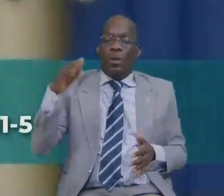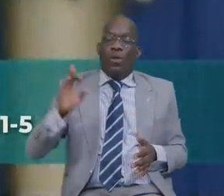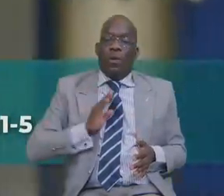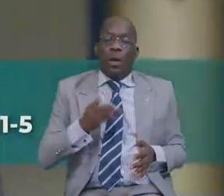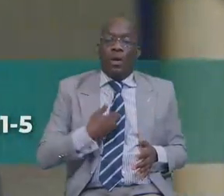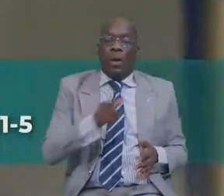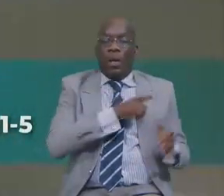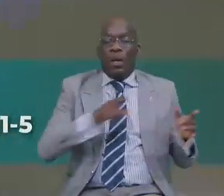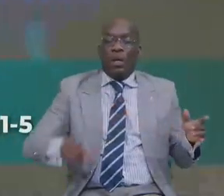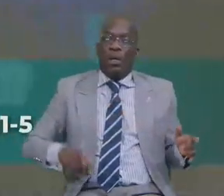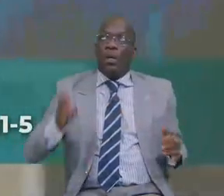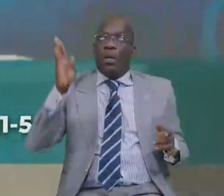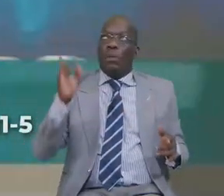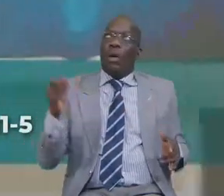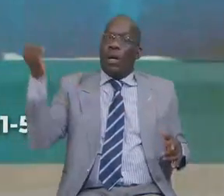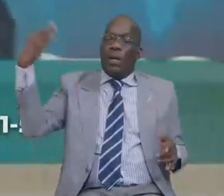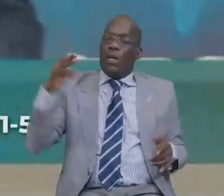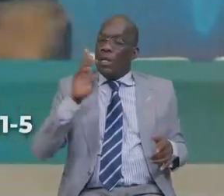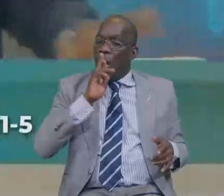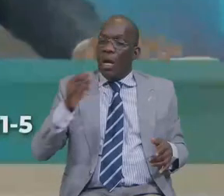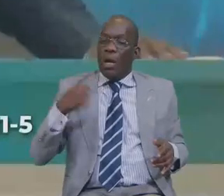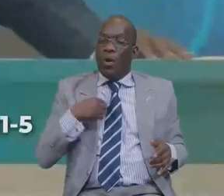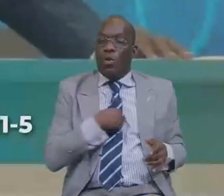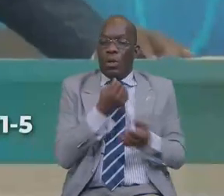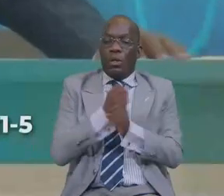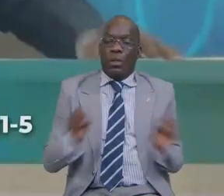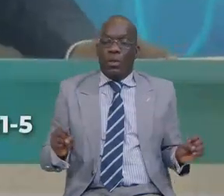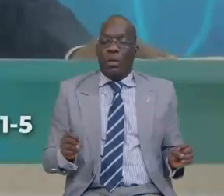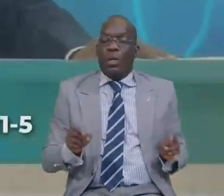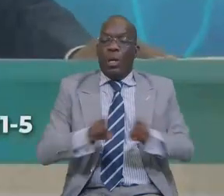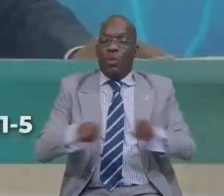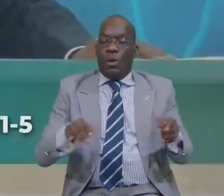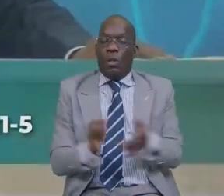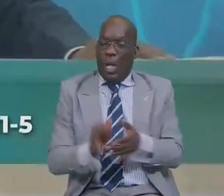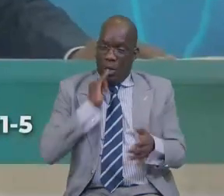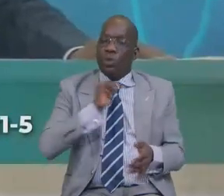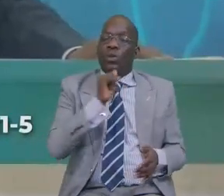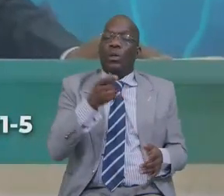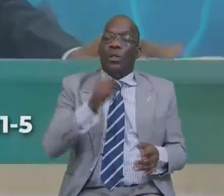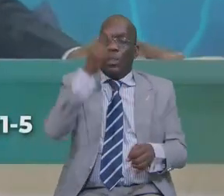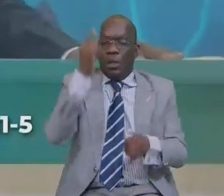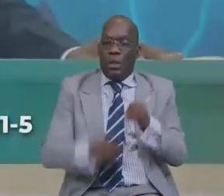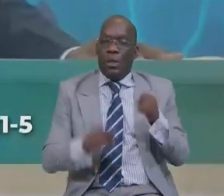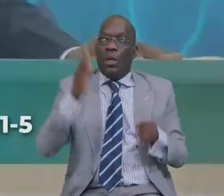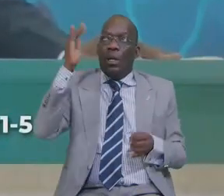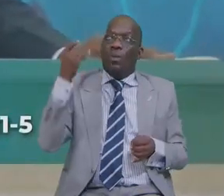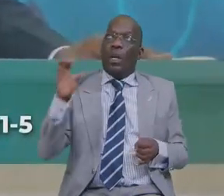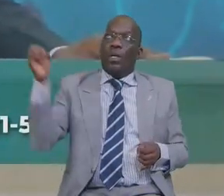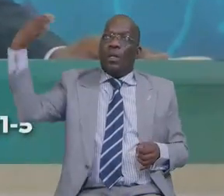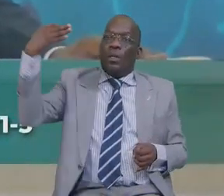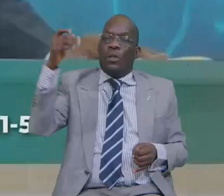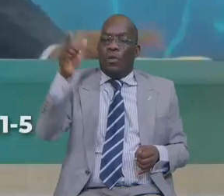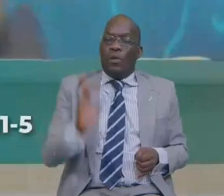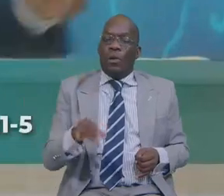grâce de notre Seigneur, par la grâce. Nous sommes sauvés par la grâce. Mais ce n'est pas la fin, c'est par la grâce de Dieu que